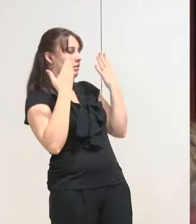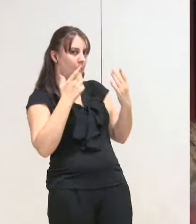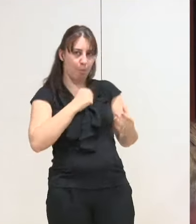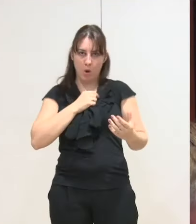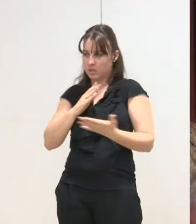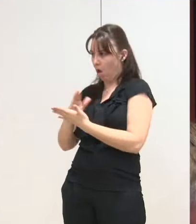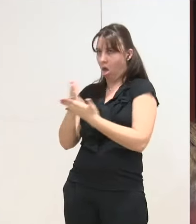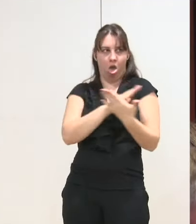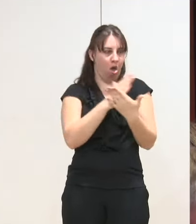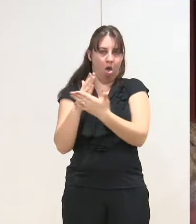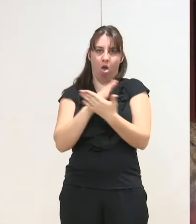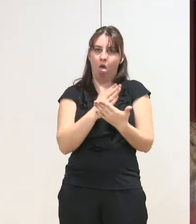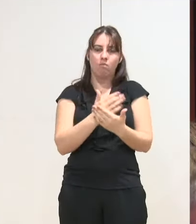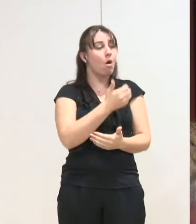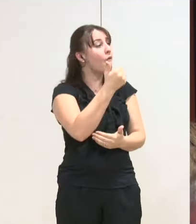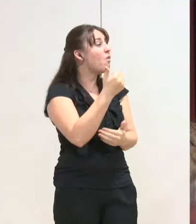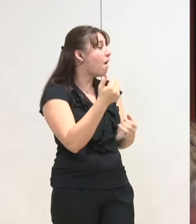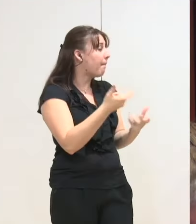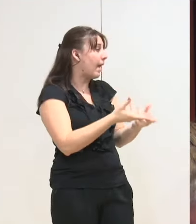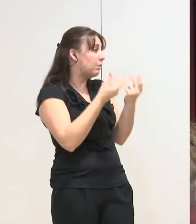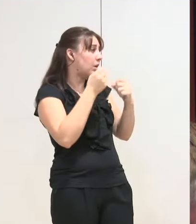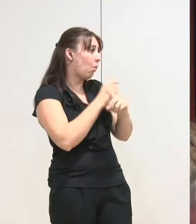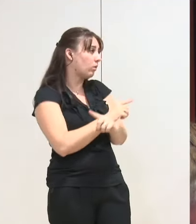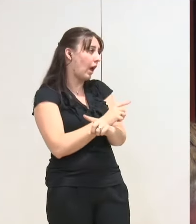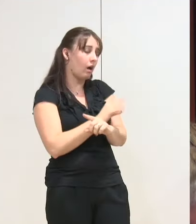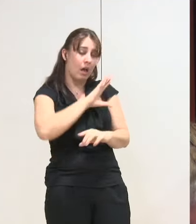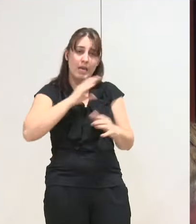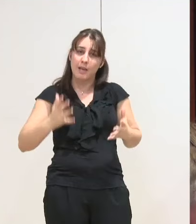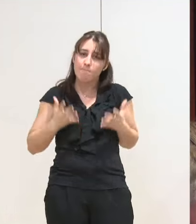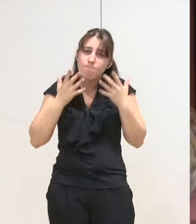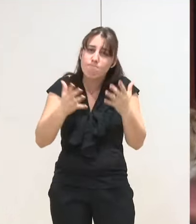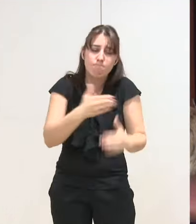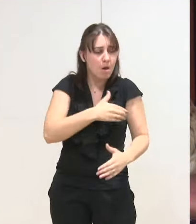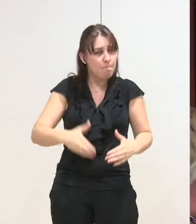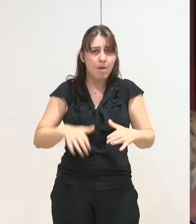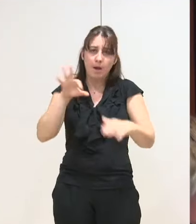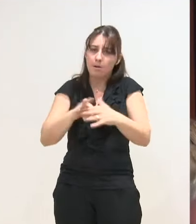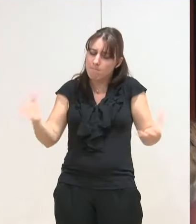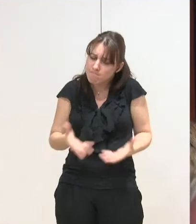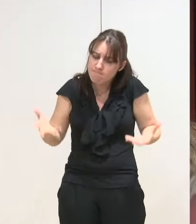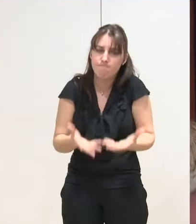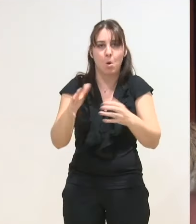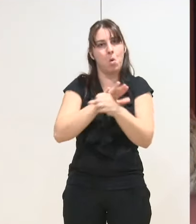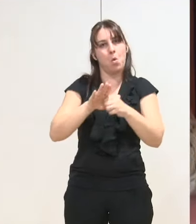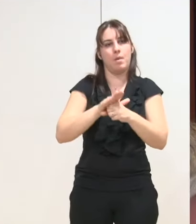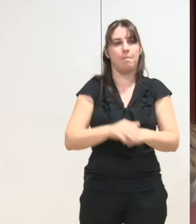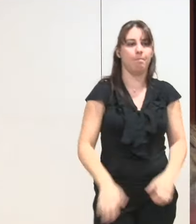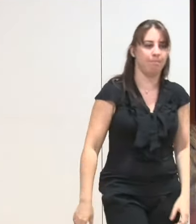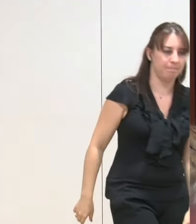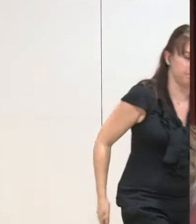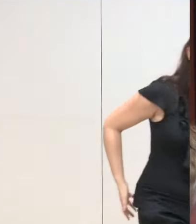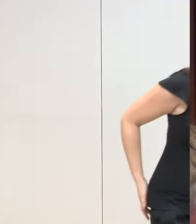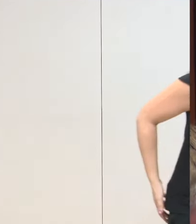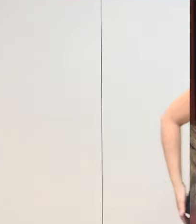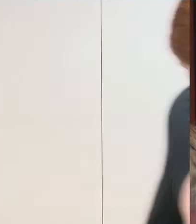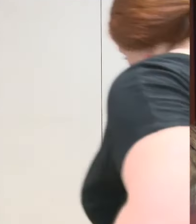relèvent contrairement à ce que vous dites pleinement et des pouvoirs du maire et de vos pouvoirs depuis un an nous